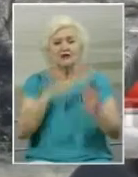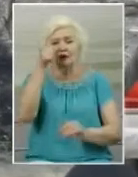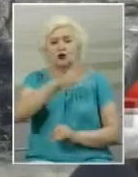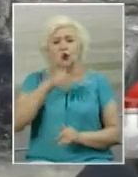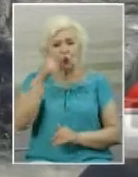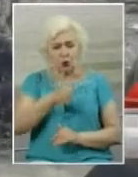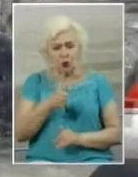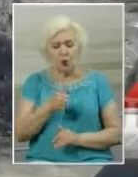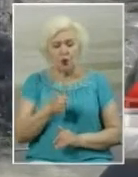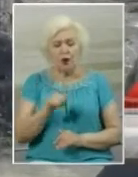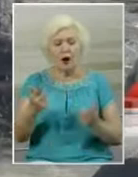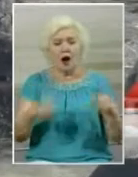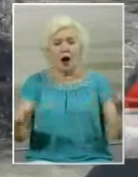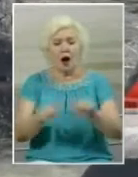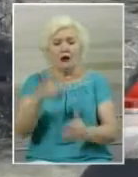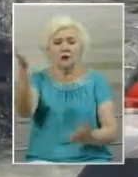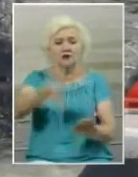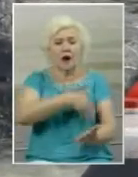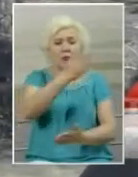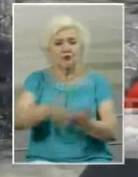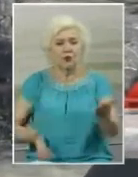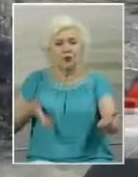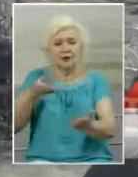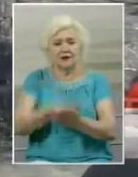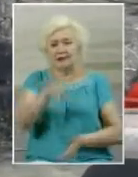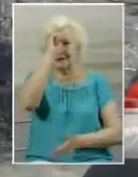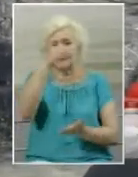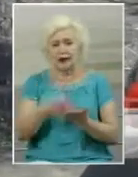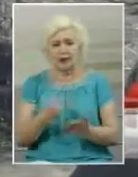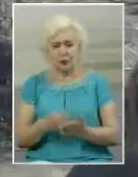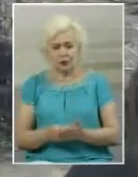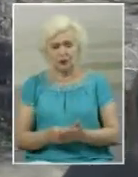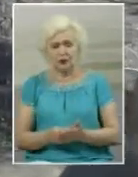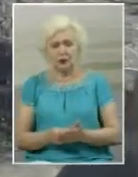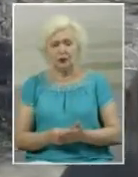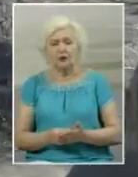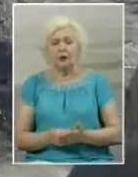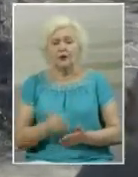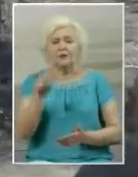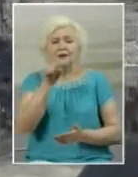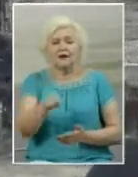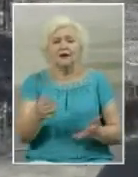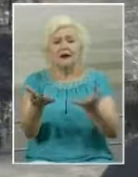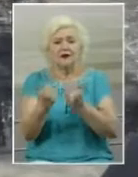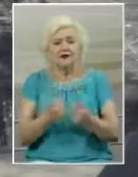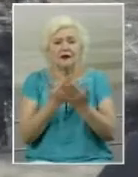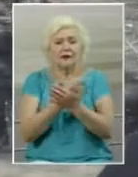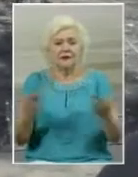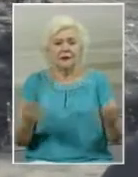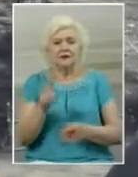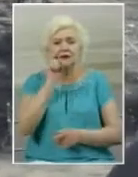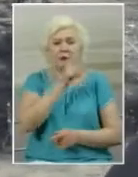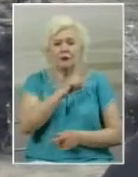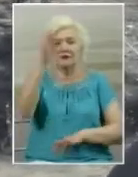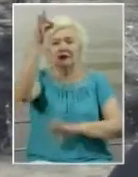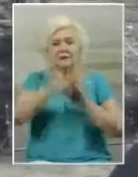року, галузь абсолютно не фінансується з державного бюджету. Як інші регіони, Північний,